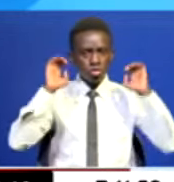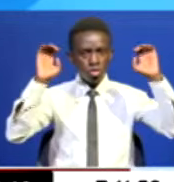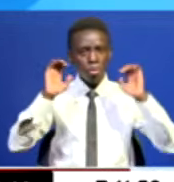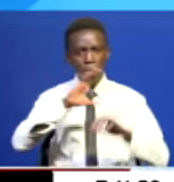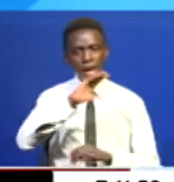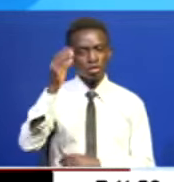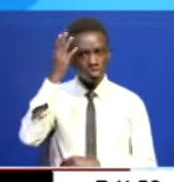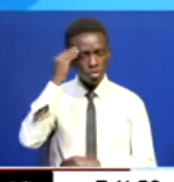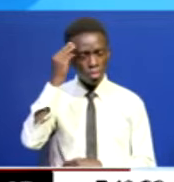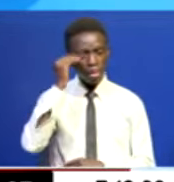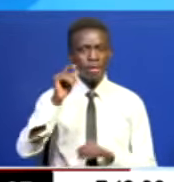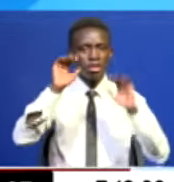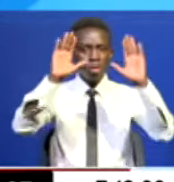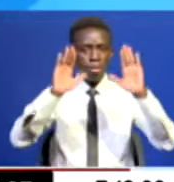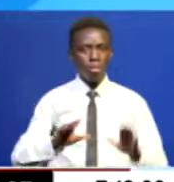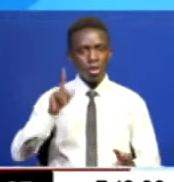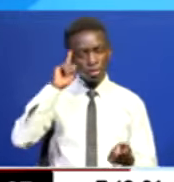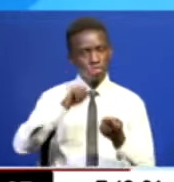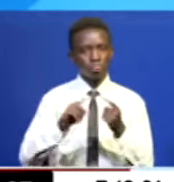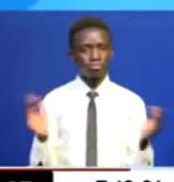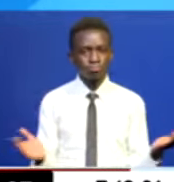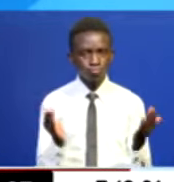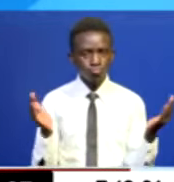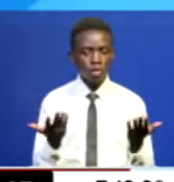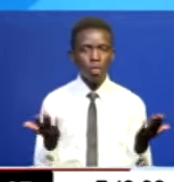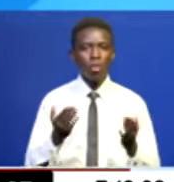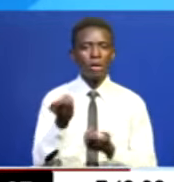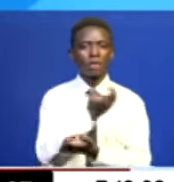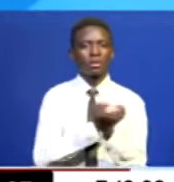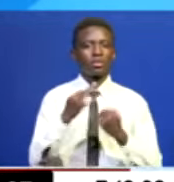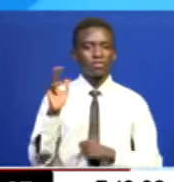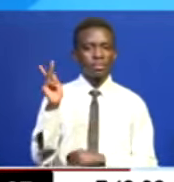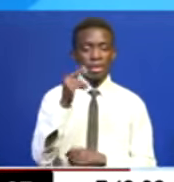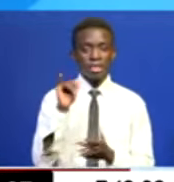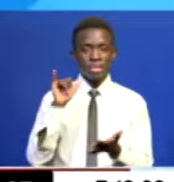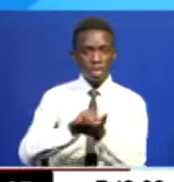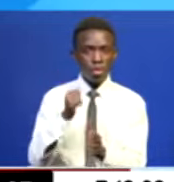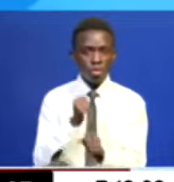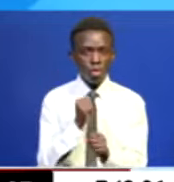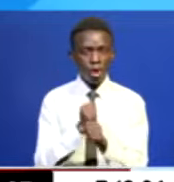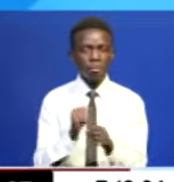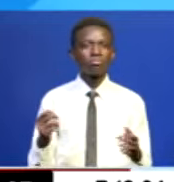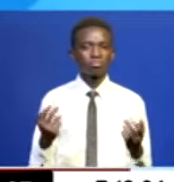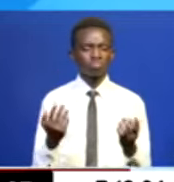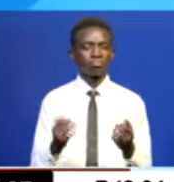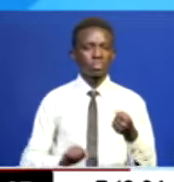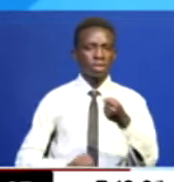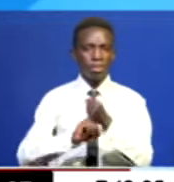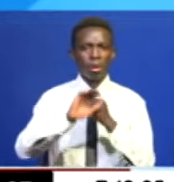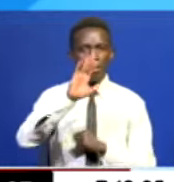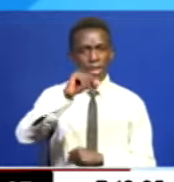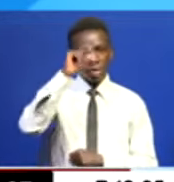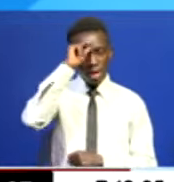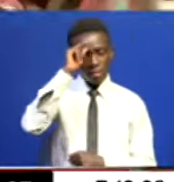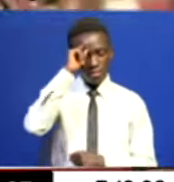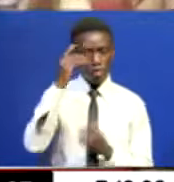Somalia ni muhimu kwa ustawi wa kiuchumi wa Kenya. Juhudi hiyo inaungwa mkono na serikali ya Uingereza.